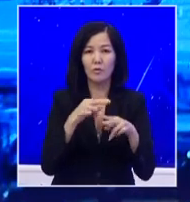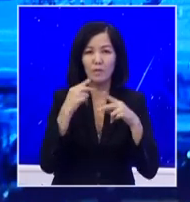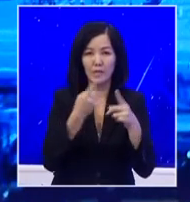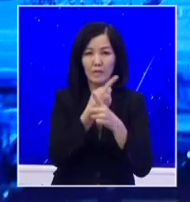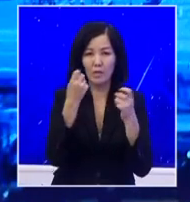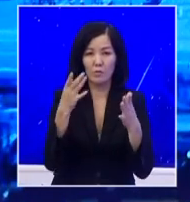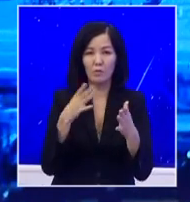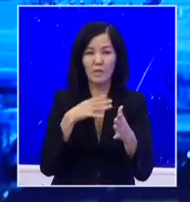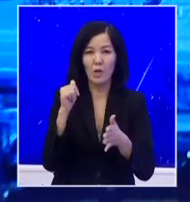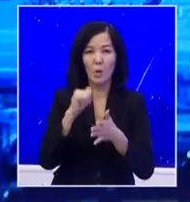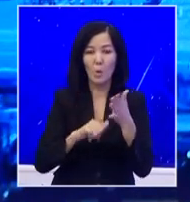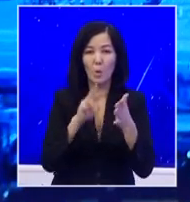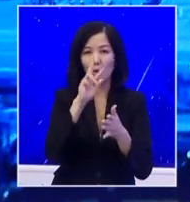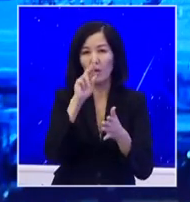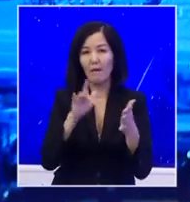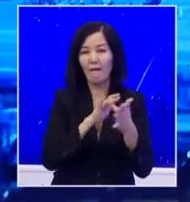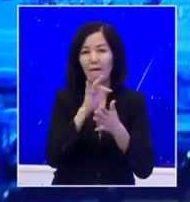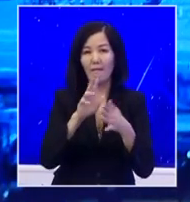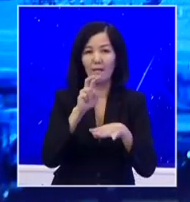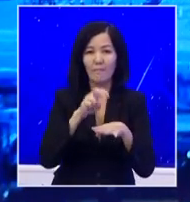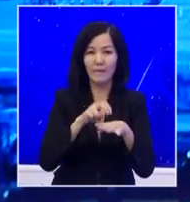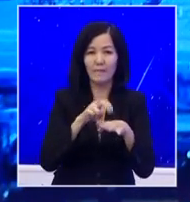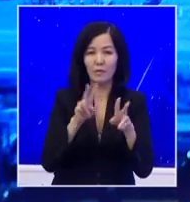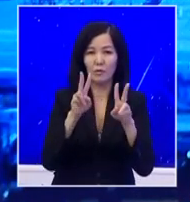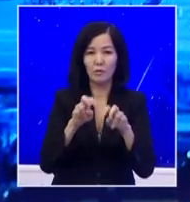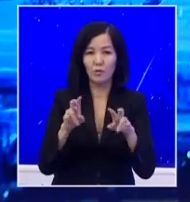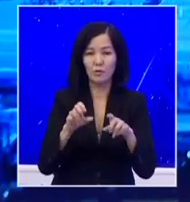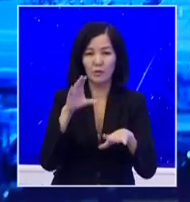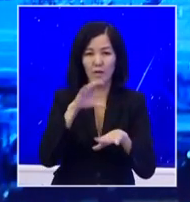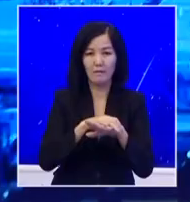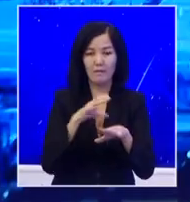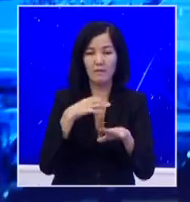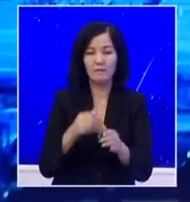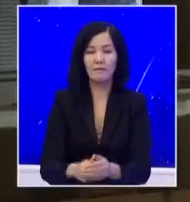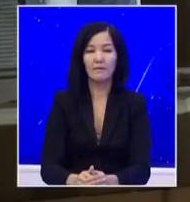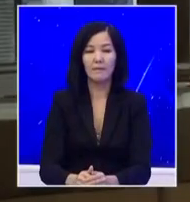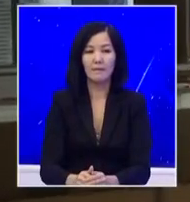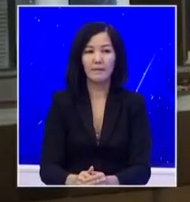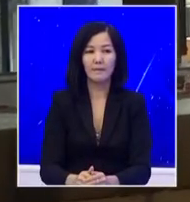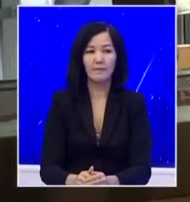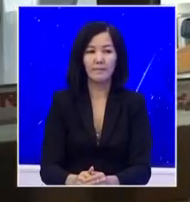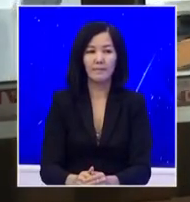жасалды. Олғылықтар қалалық бас санитар жүргізген рейд барысында анықталды.